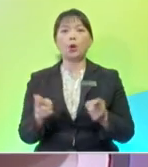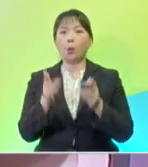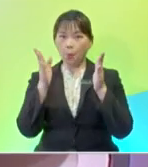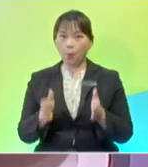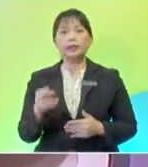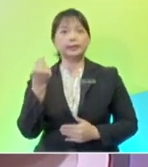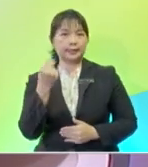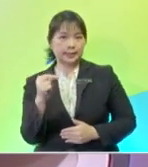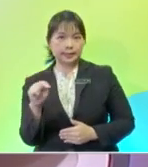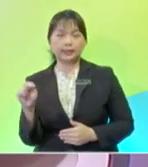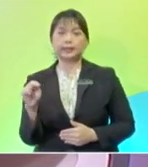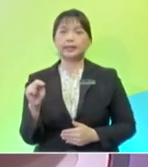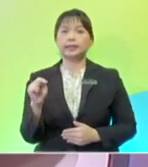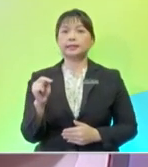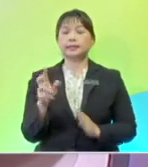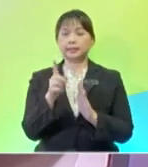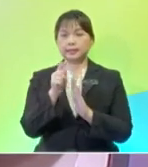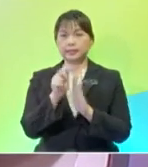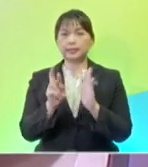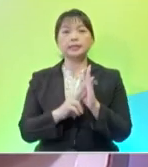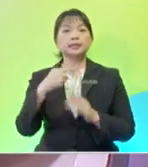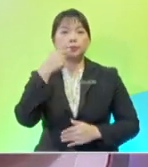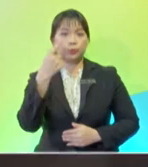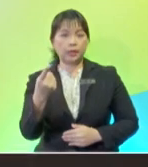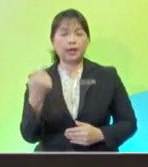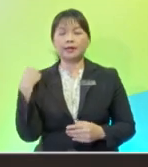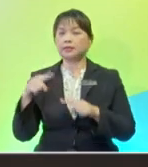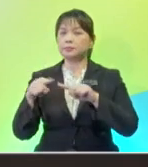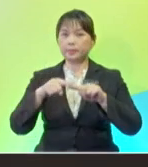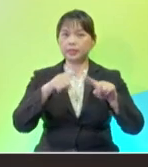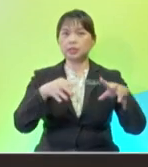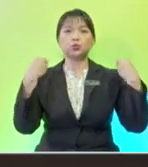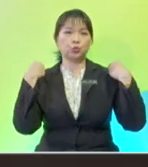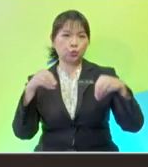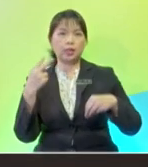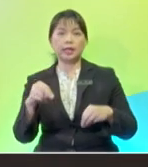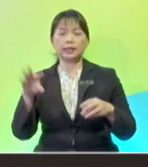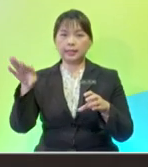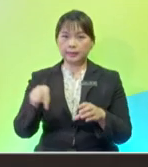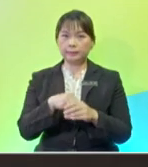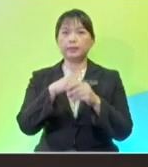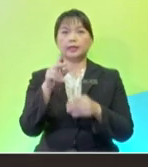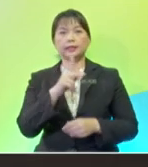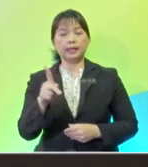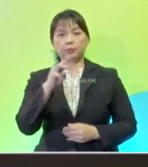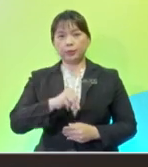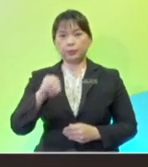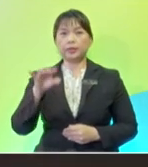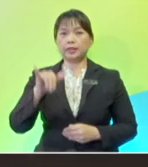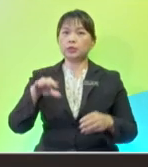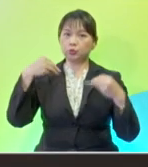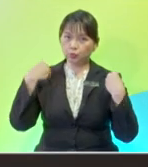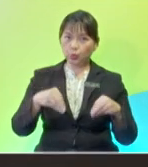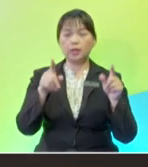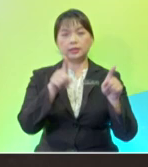ada berbagai gerai jualan imannya jualan tuh melibatkan murid-murid yang menjual bersama